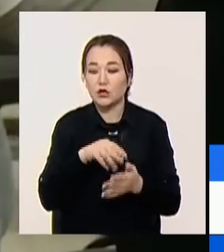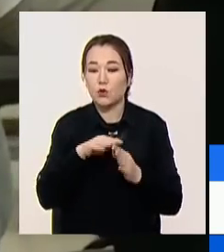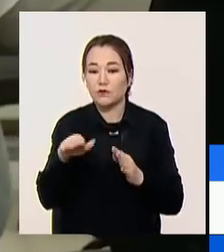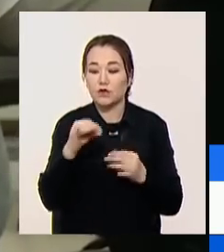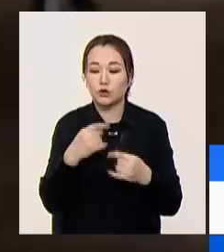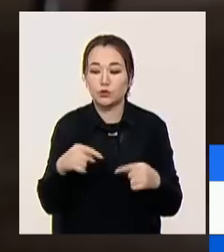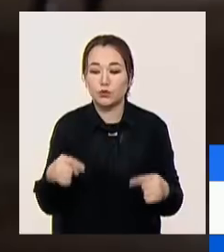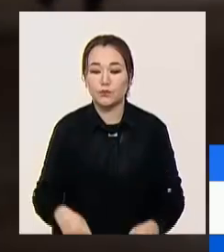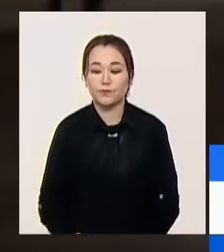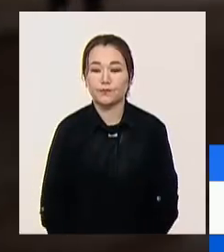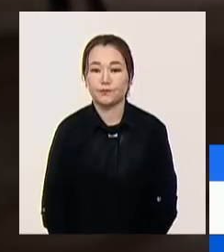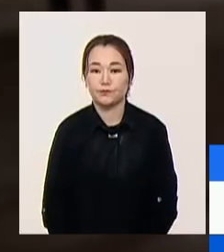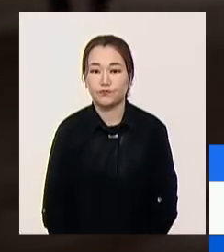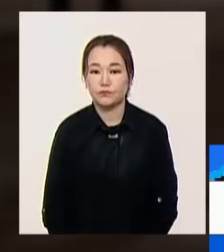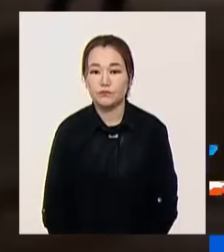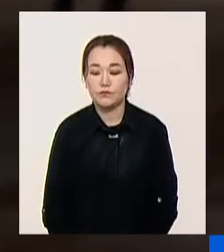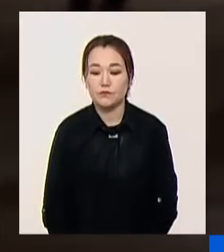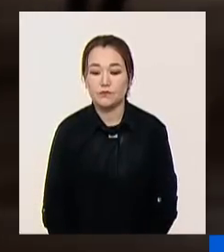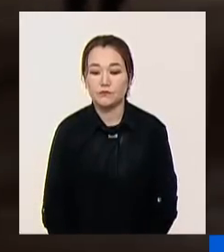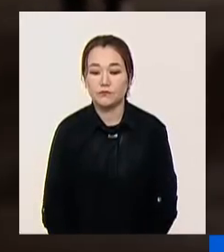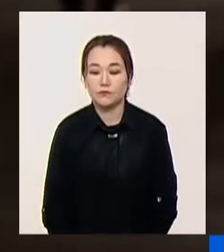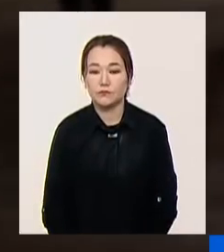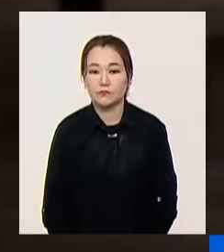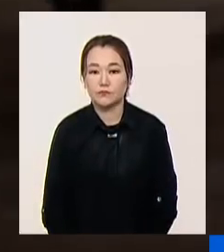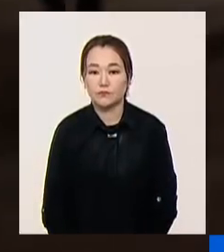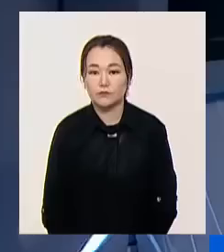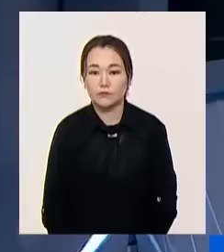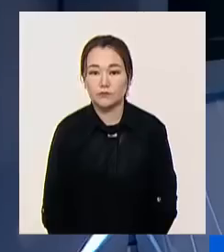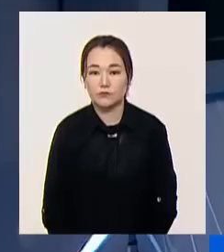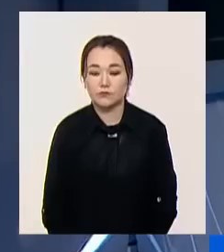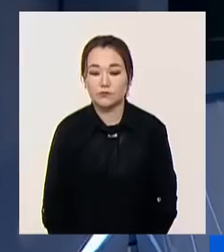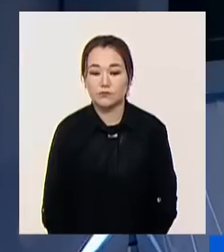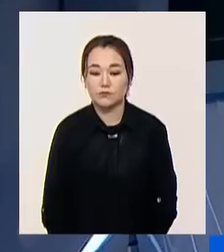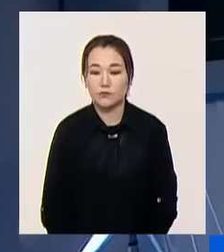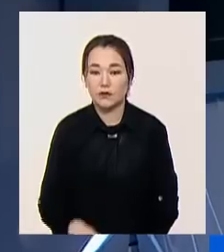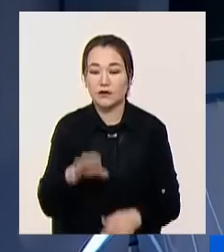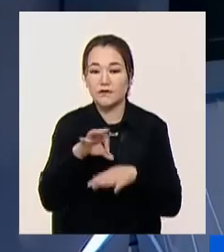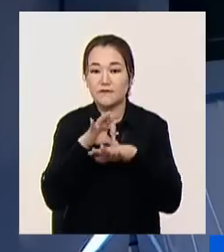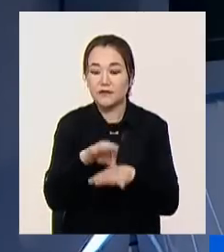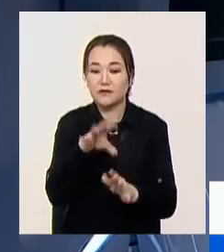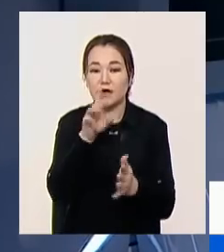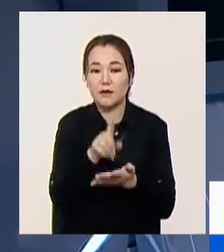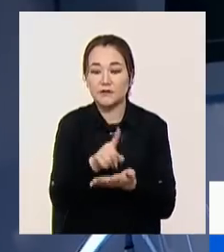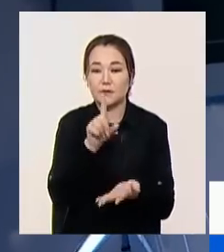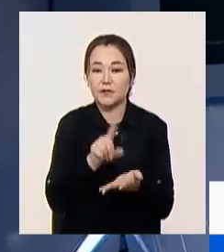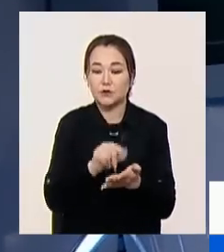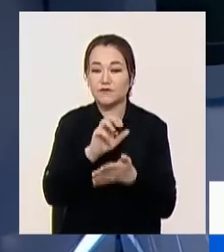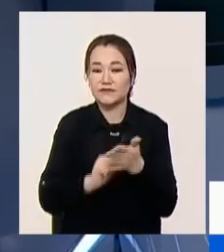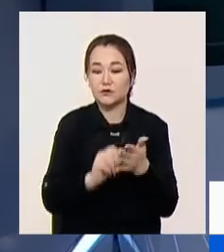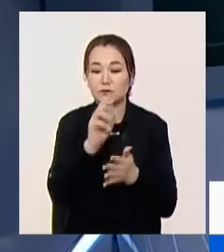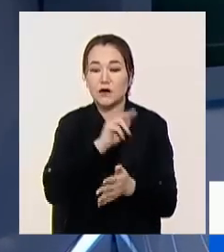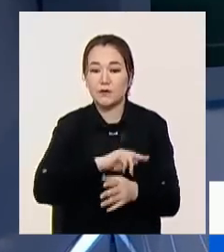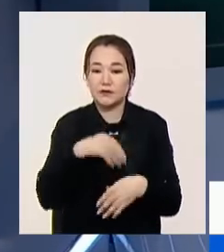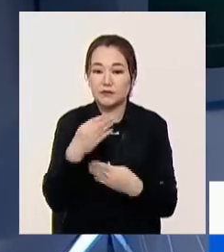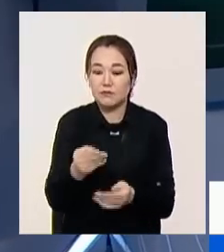другое. Полина Булава, Влад Шишко, Информбюро, Алматы. Введение обязательных пенсионных взносов